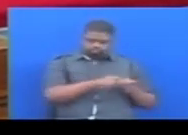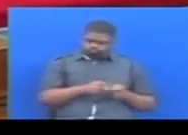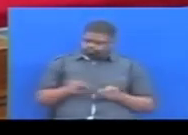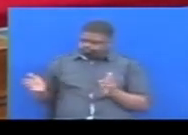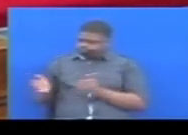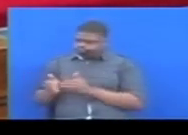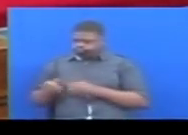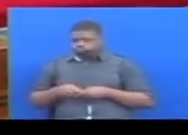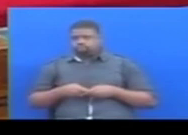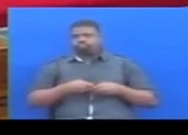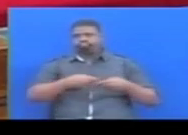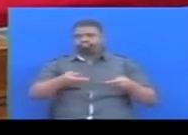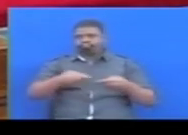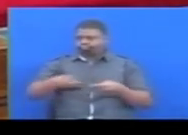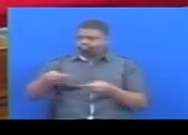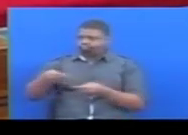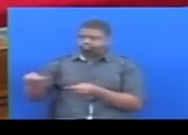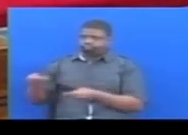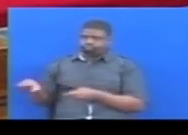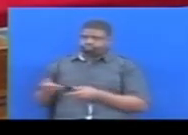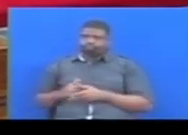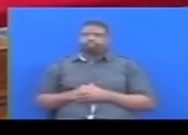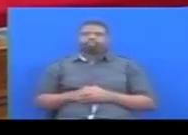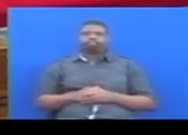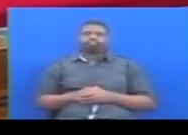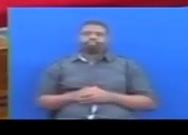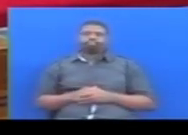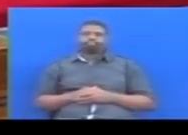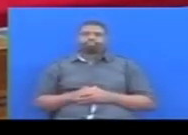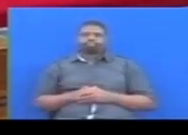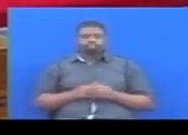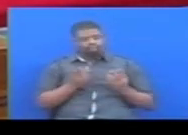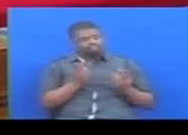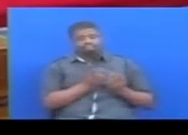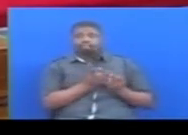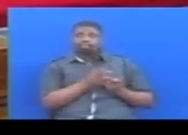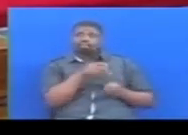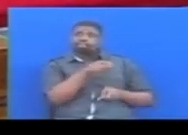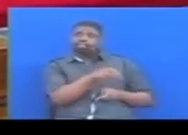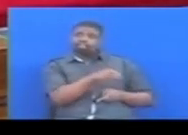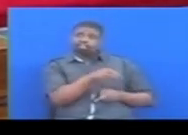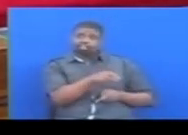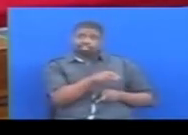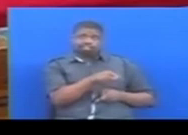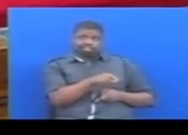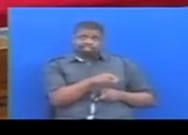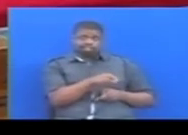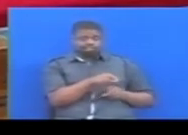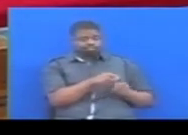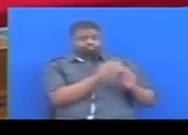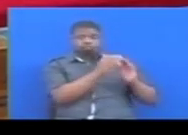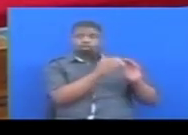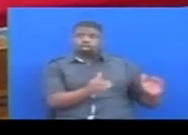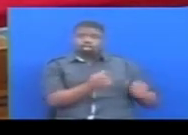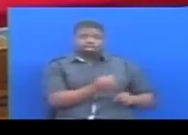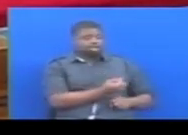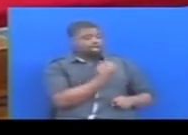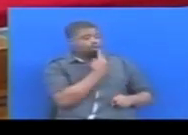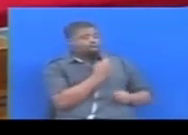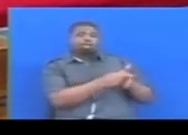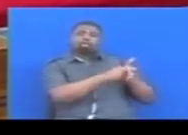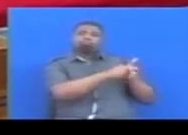kusambazwa na boari ya dawa nchini kote. Aidha, boari ya dawa tangu mwaka 2015 imekuwa